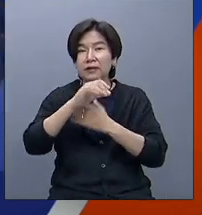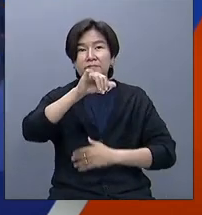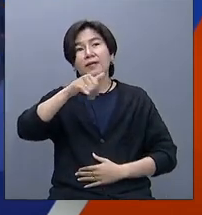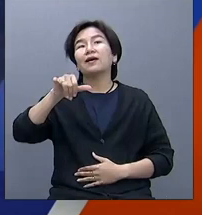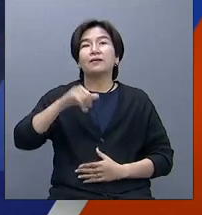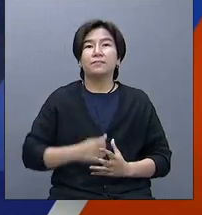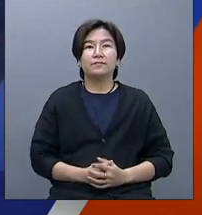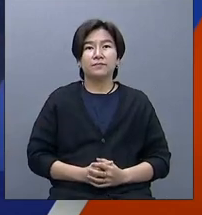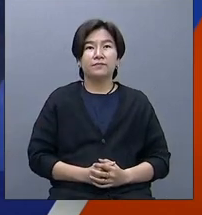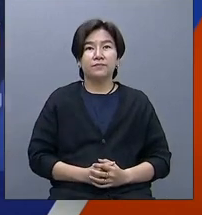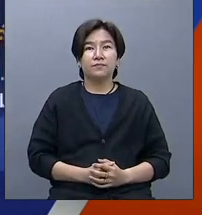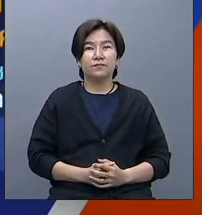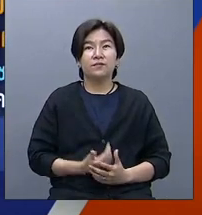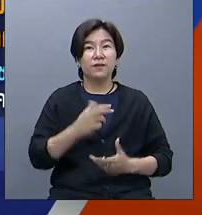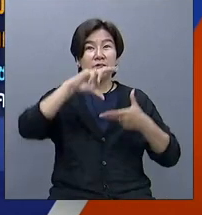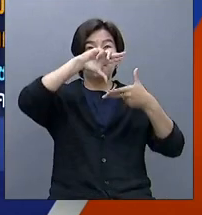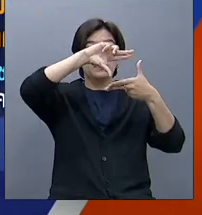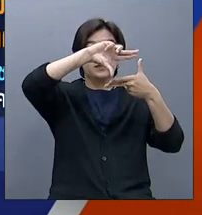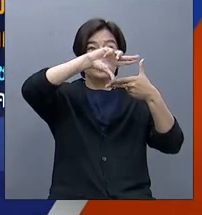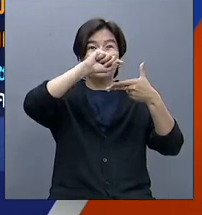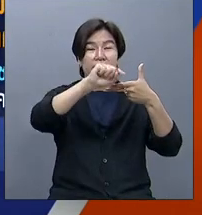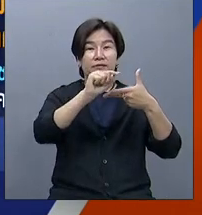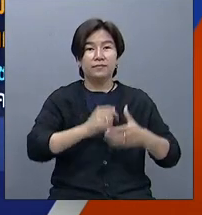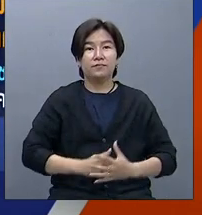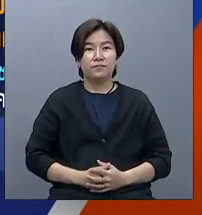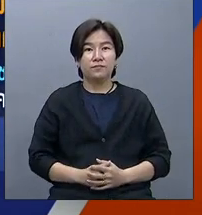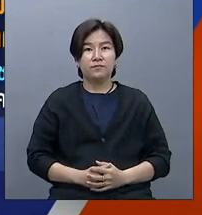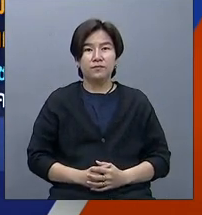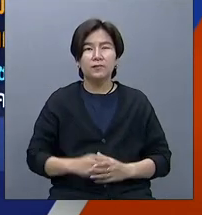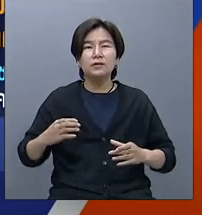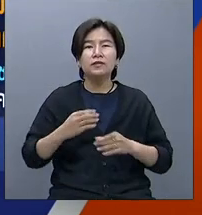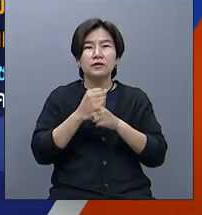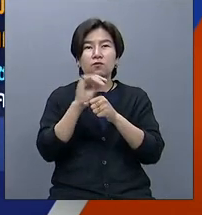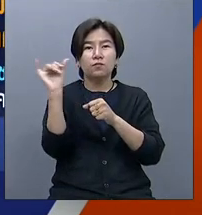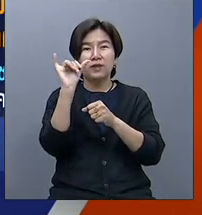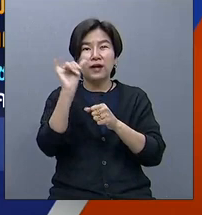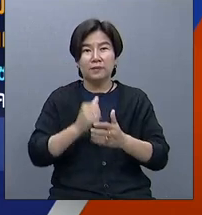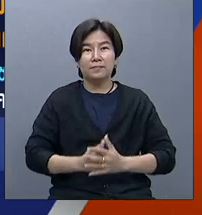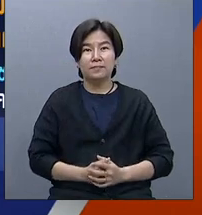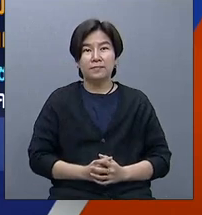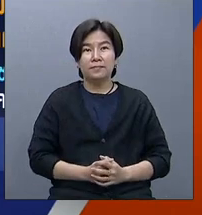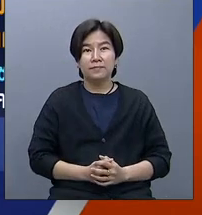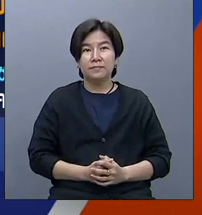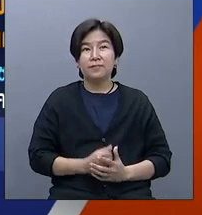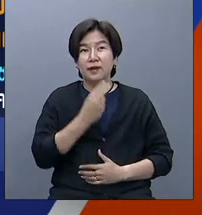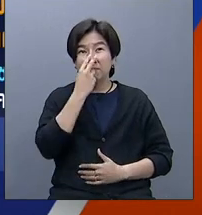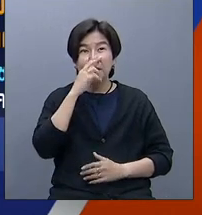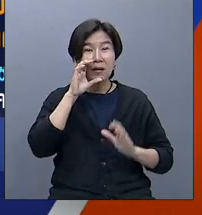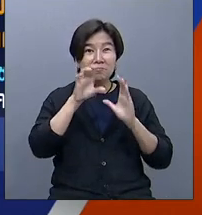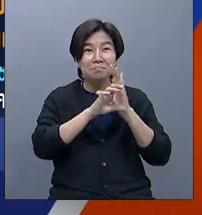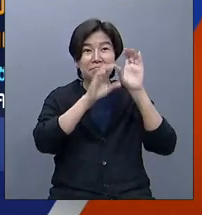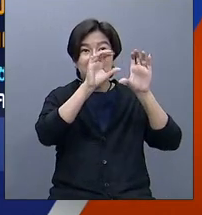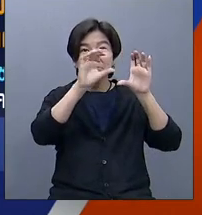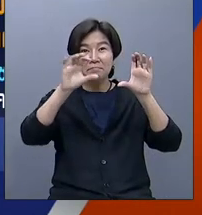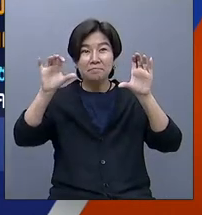มาดูสัดส่วนของพรรคพลังประชารัฐค่ะเป็นอีกหนึ่งพรรคที่ยังไม่สรุปแต่ตามโควตาพลตำรวจเอกภัทรวาทวงษ์สุวรรณ